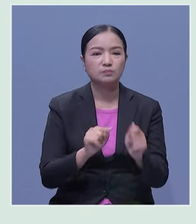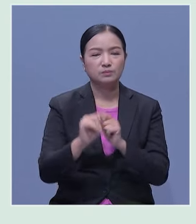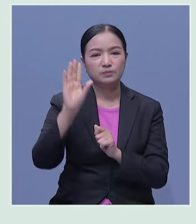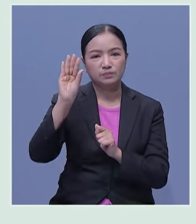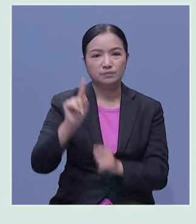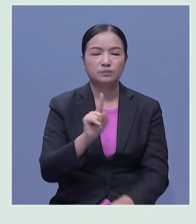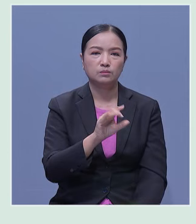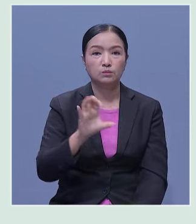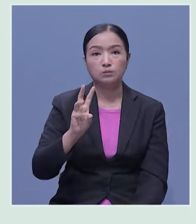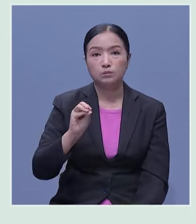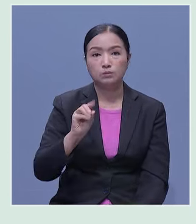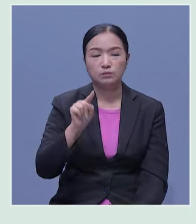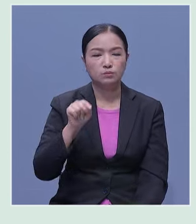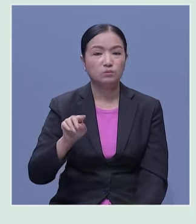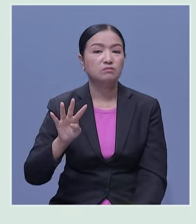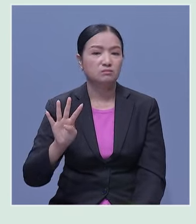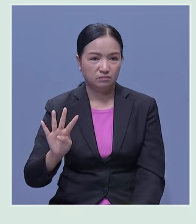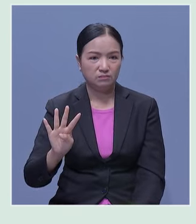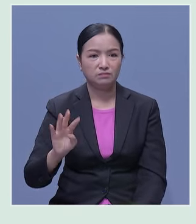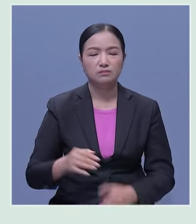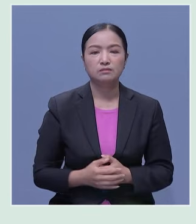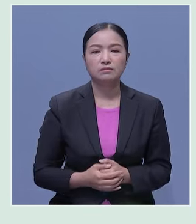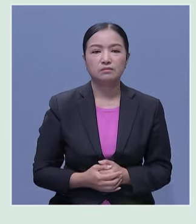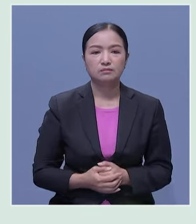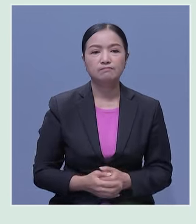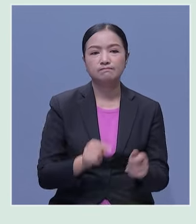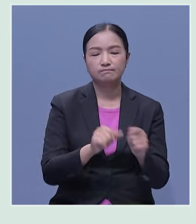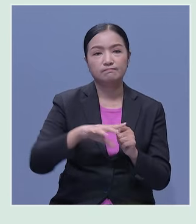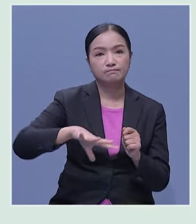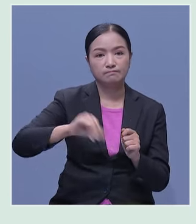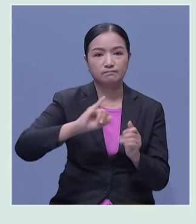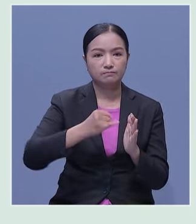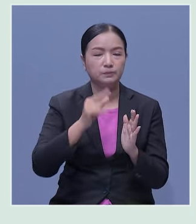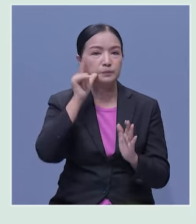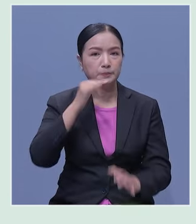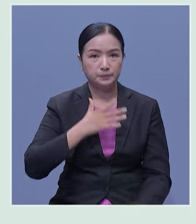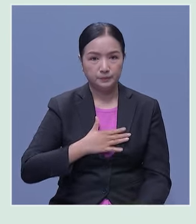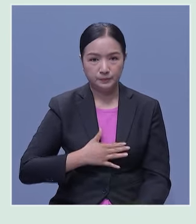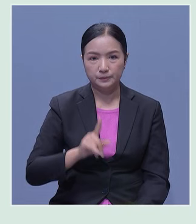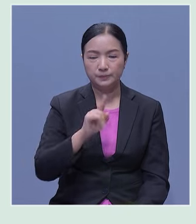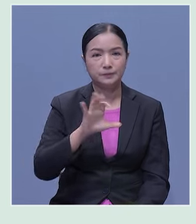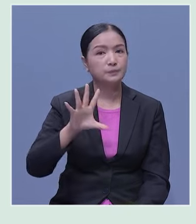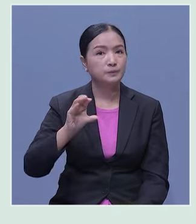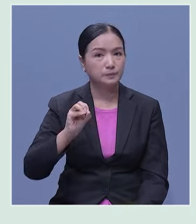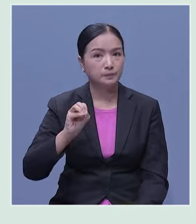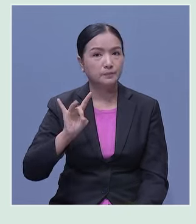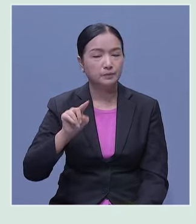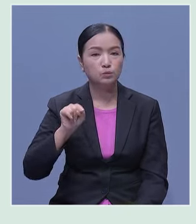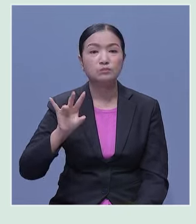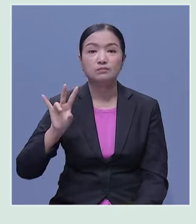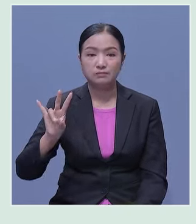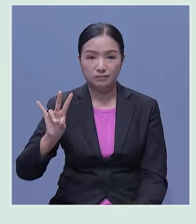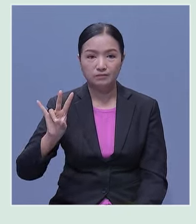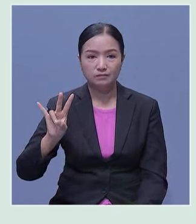หม่ 161.4 ไมโครกรัมต่อลูกบาศก์เมตรอำเภอเมืองจังหวัดแม่ฮ่องสอน 158.7 ไมโคร